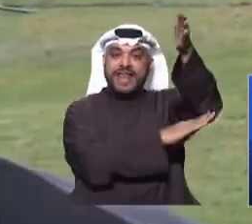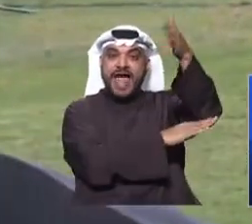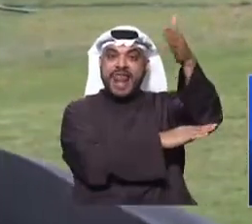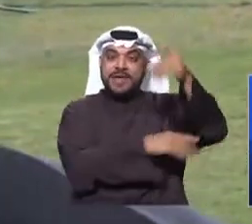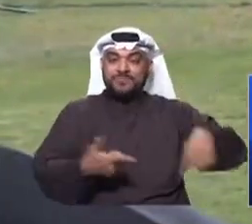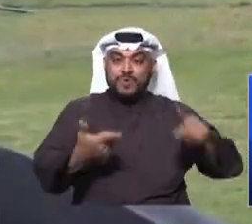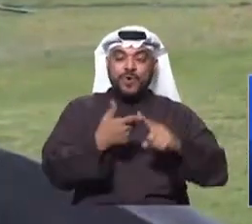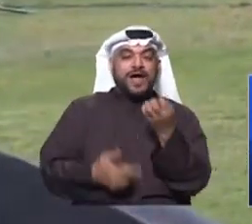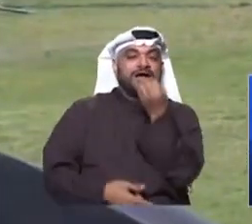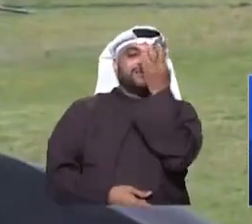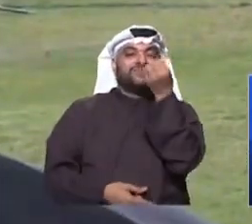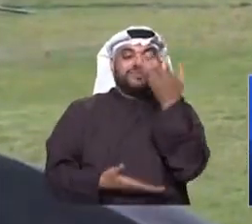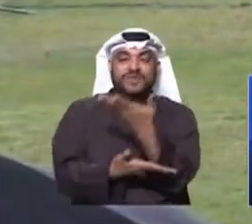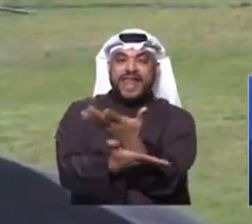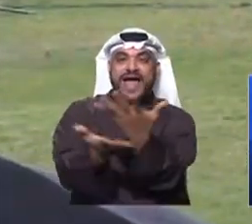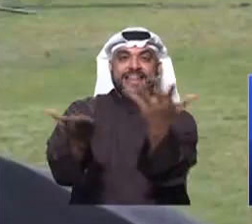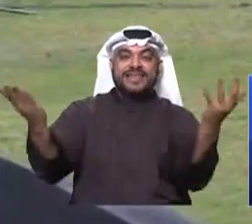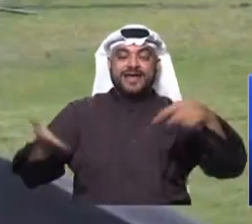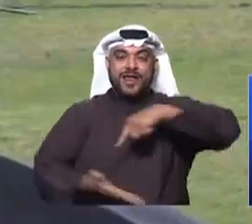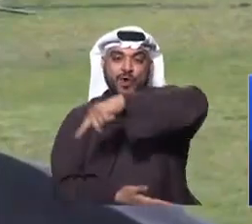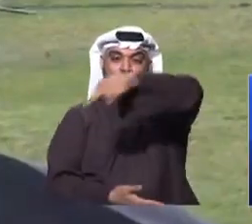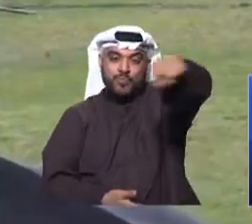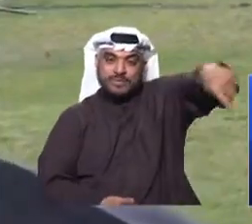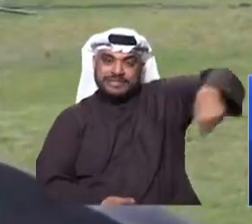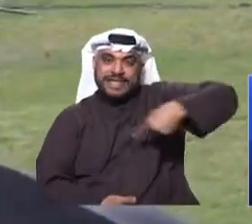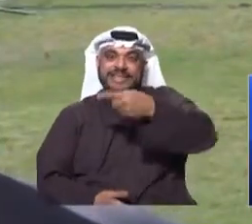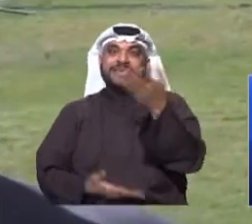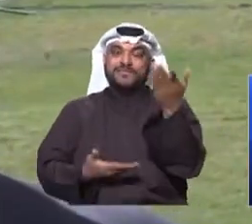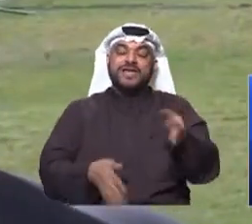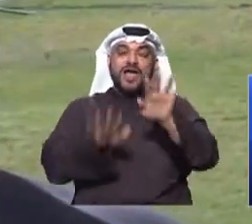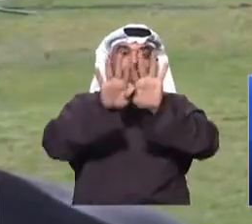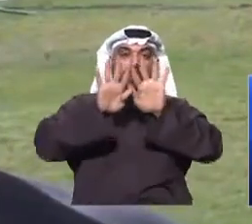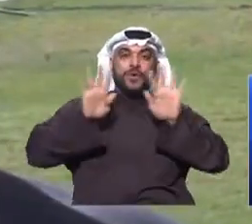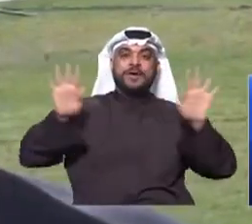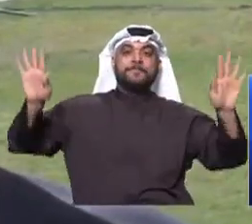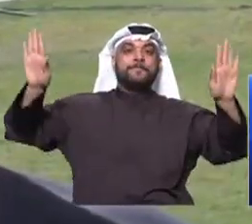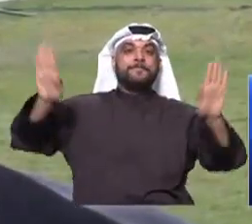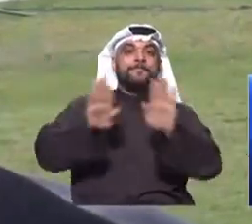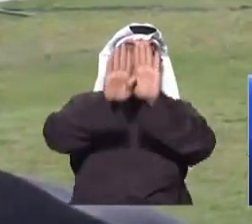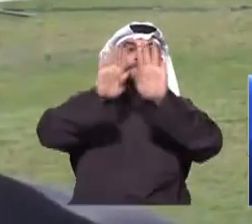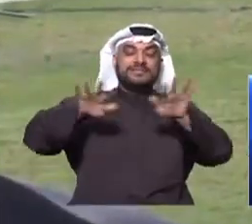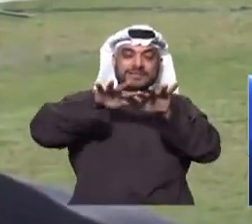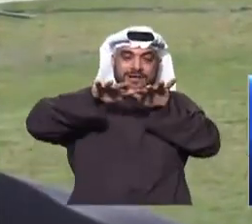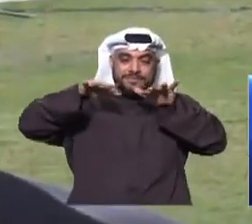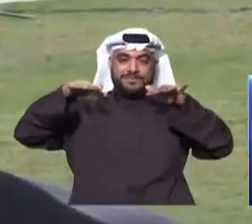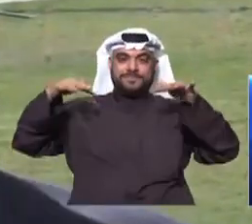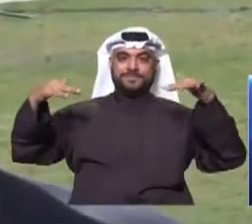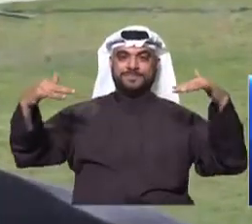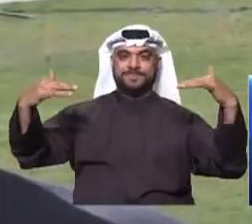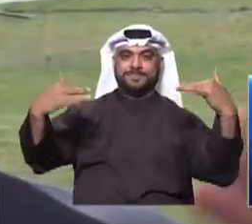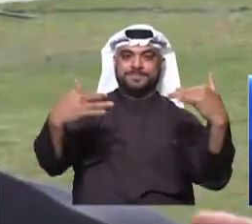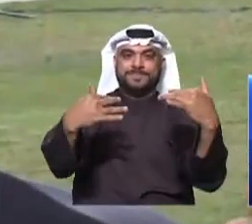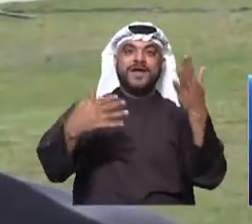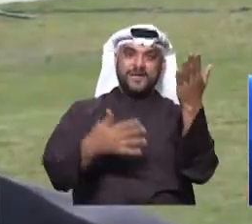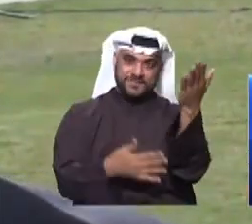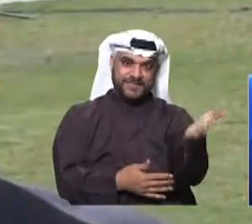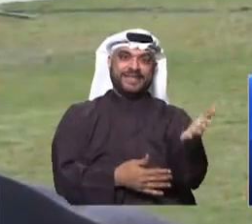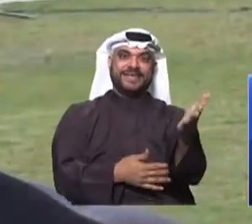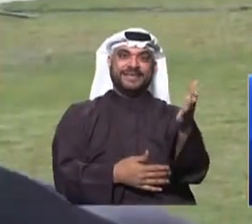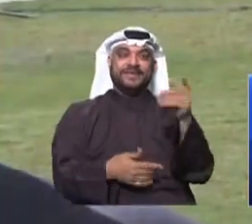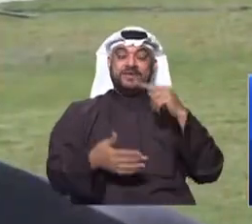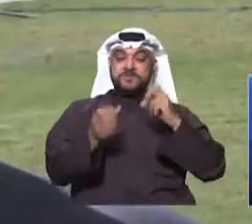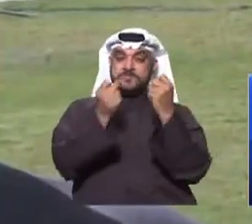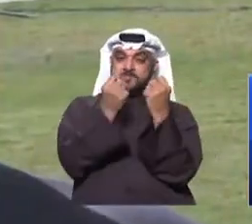المستديرة والمسرح الخارجي الروماني، كلها تفعل وكلها احتفالات لغاية 31/3 بإذن الله. بين الداخل